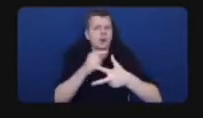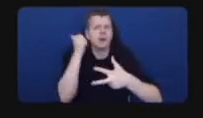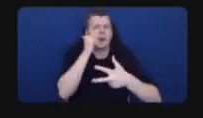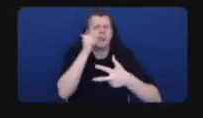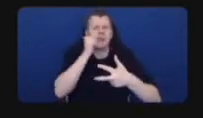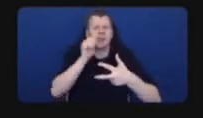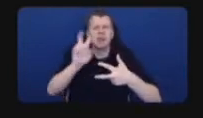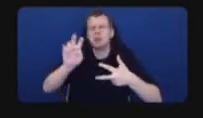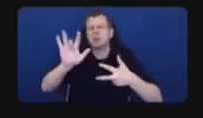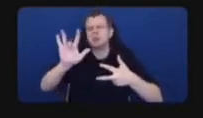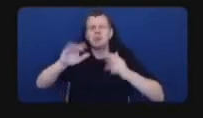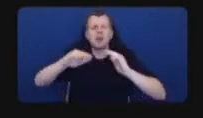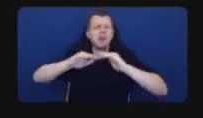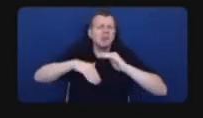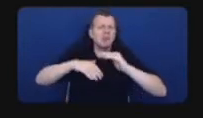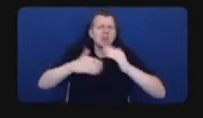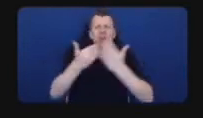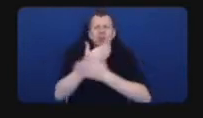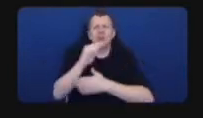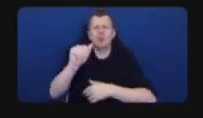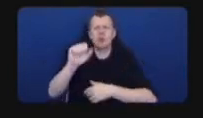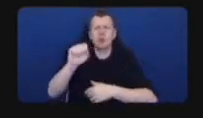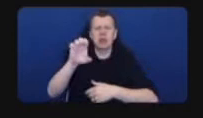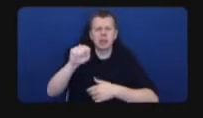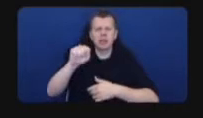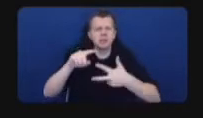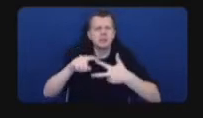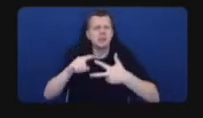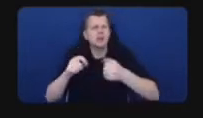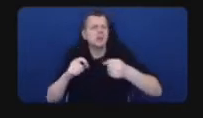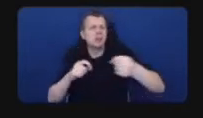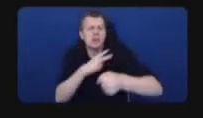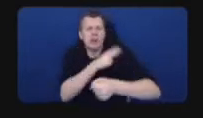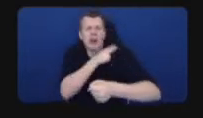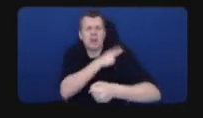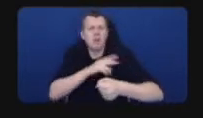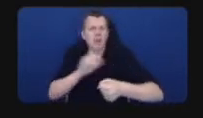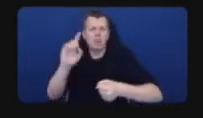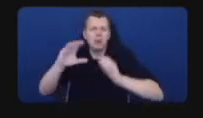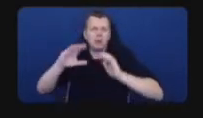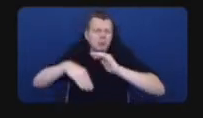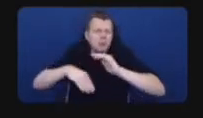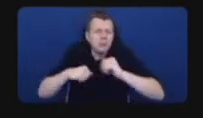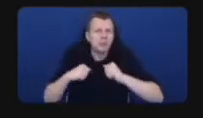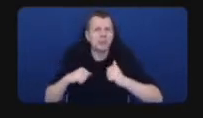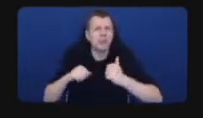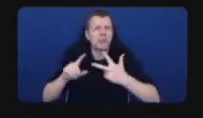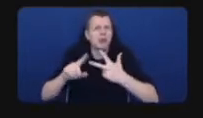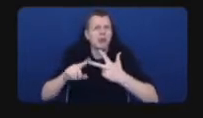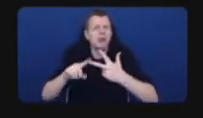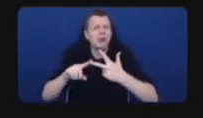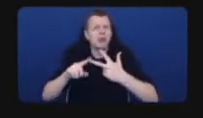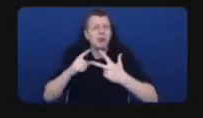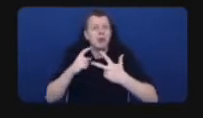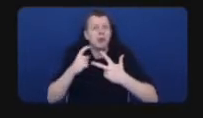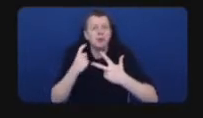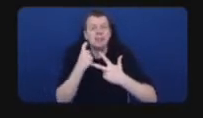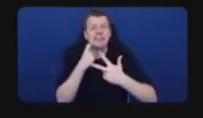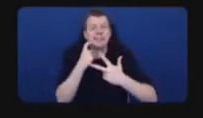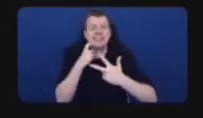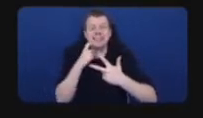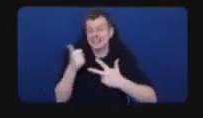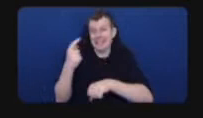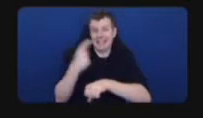到。平均新增是要在225人以内，住院呢是要